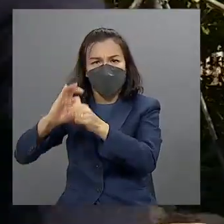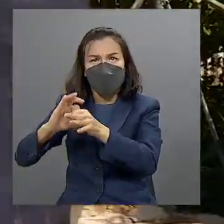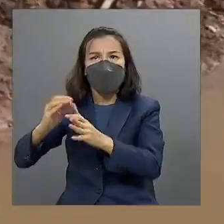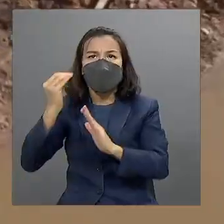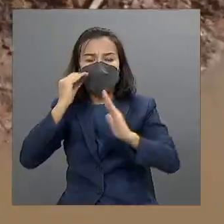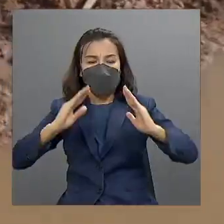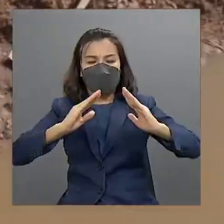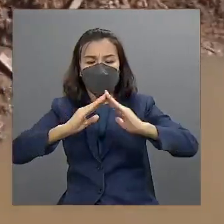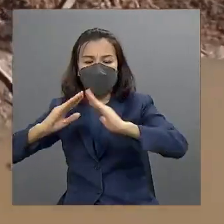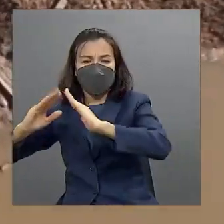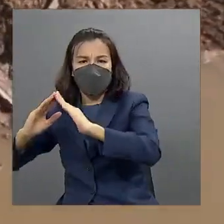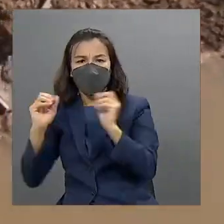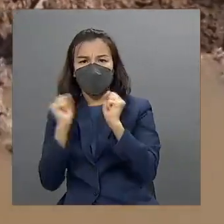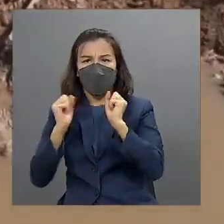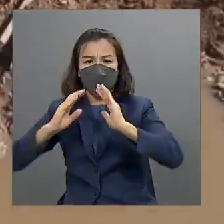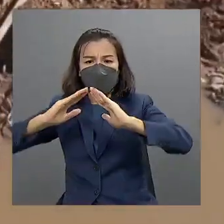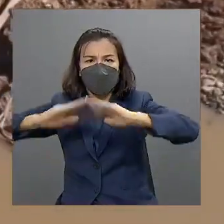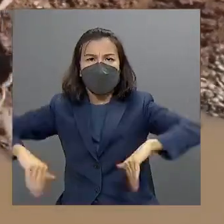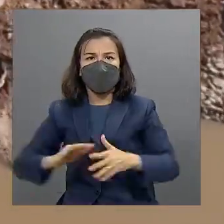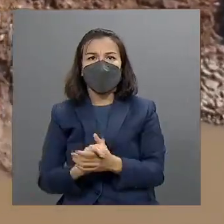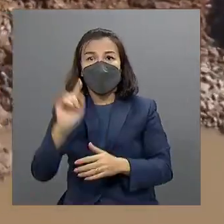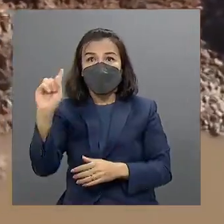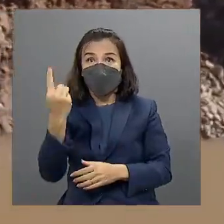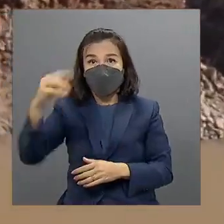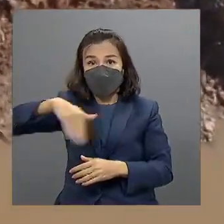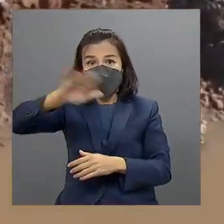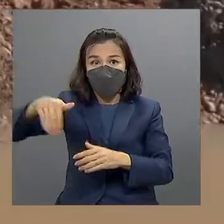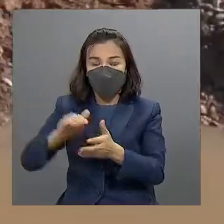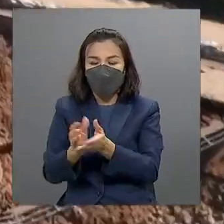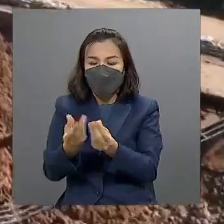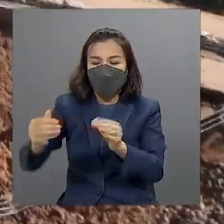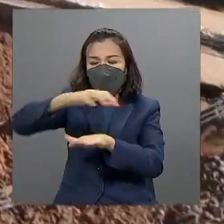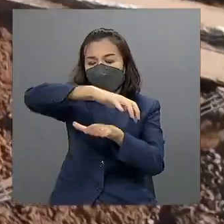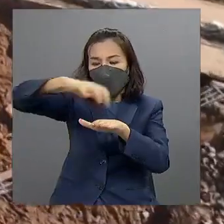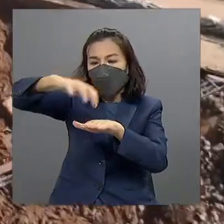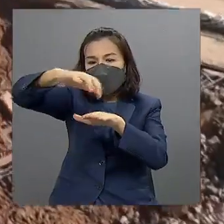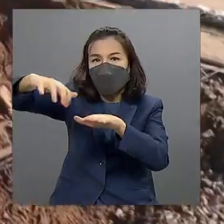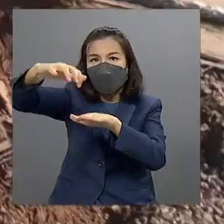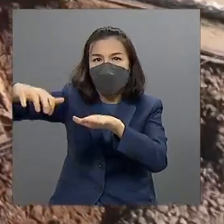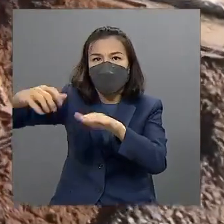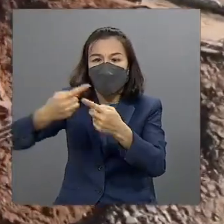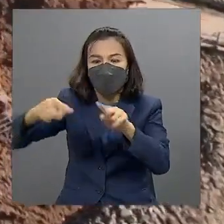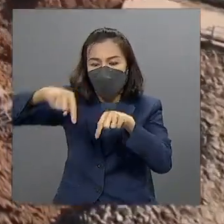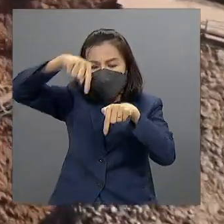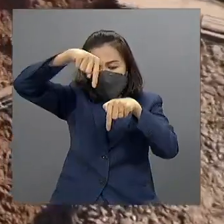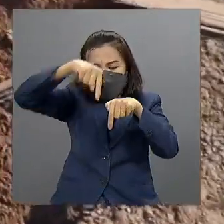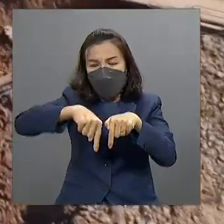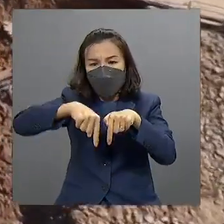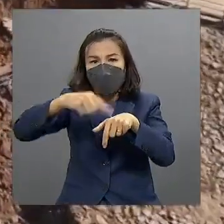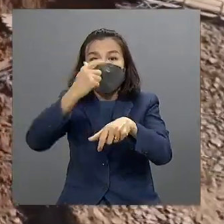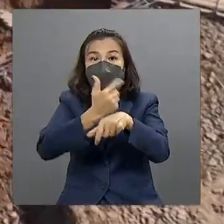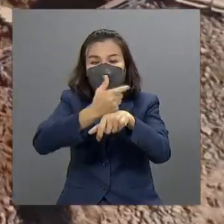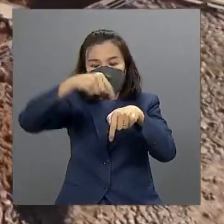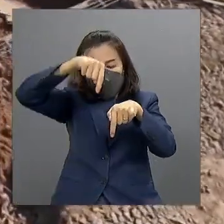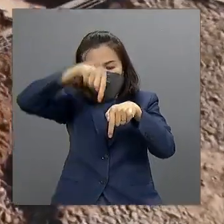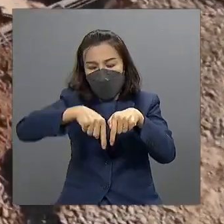อยอะไรอย่างไรใช่ไหมตรนี้ถมใหมหมเลยนะเป็ทตรนี้ถมให่หมดแต่ไม่มเข็มตดตนเลยมสุดไปหลายรอบแล้วเขากมาซ่